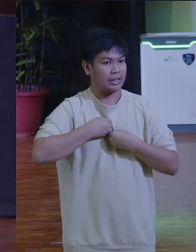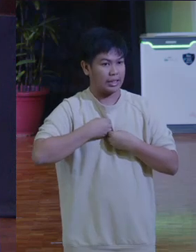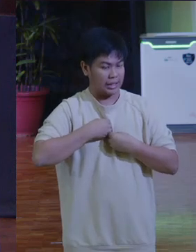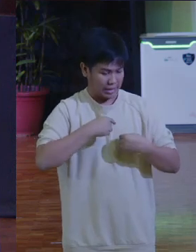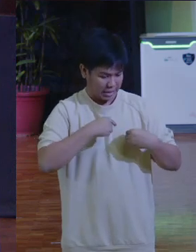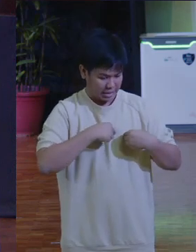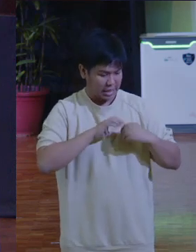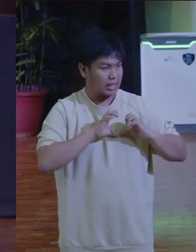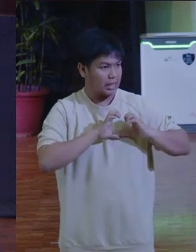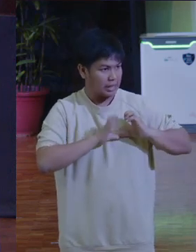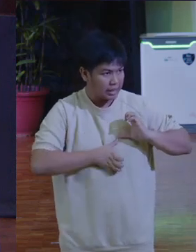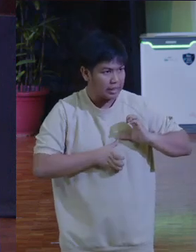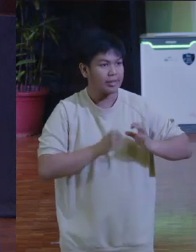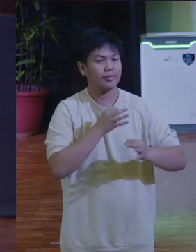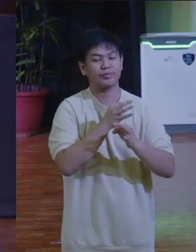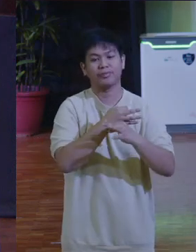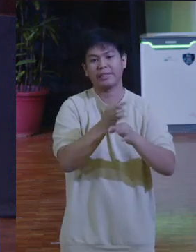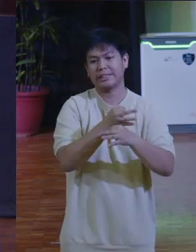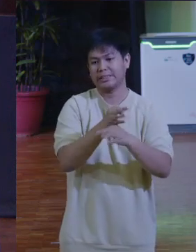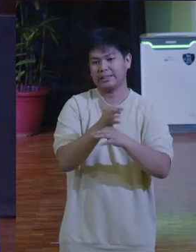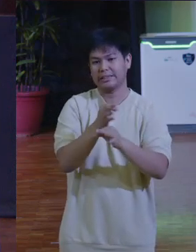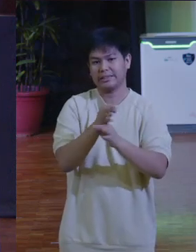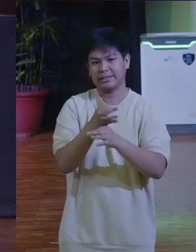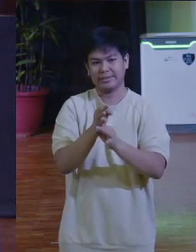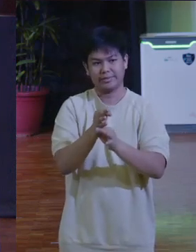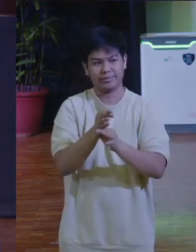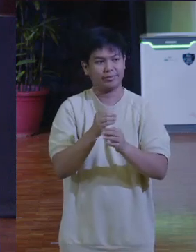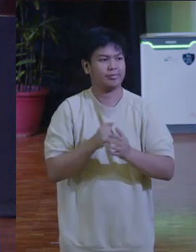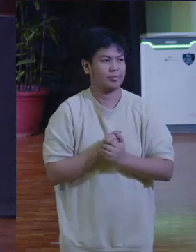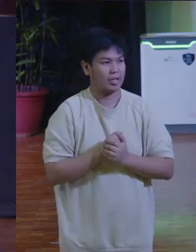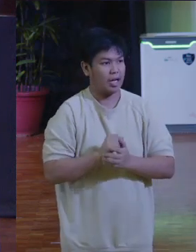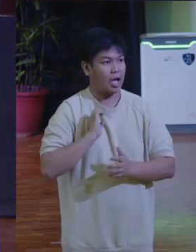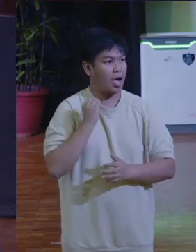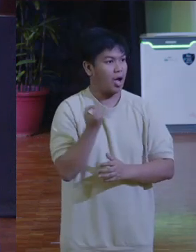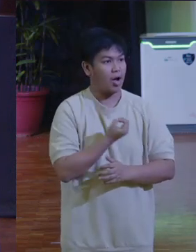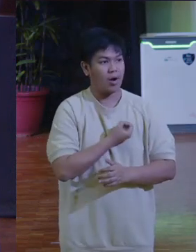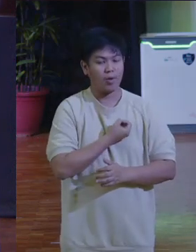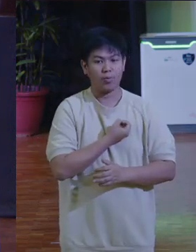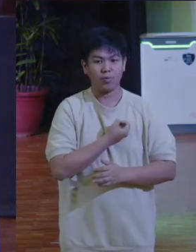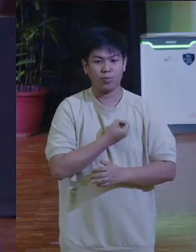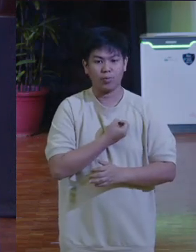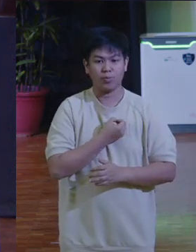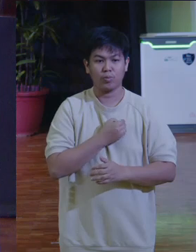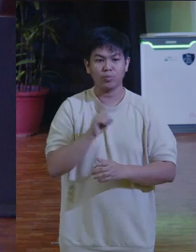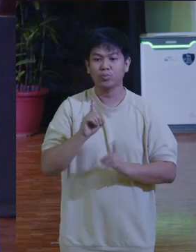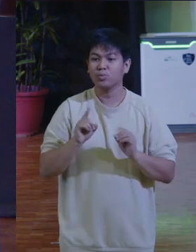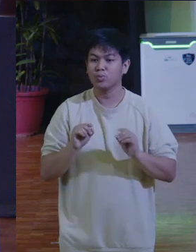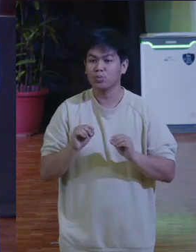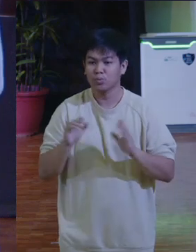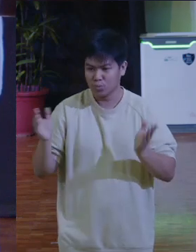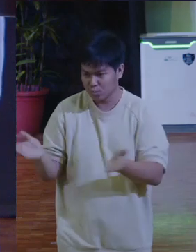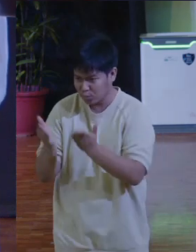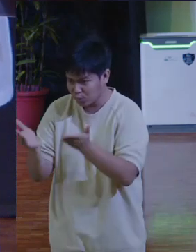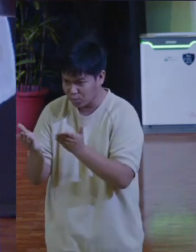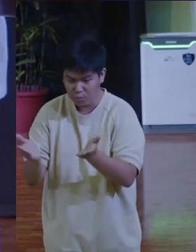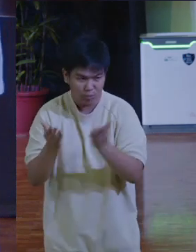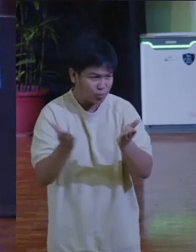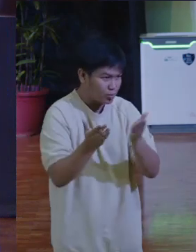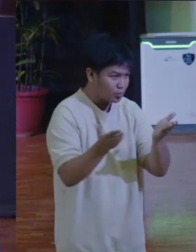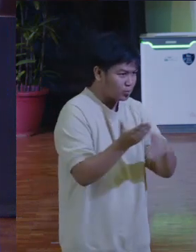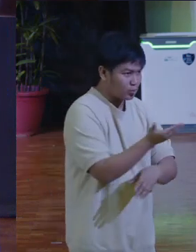mending of these broken hearts. Para sa atin ngayon, ito po ay isang malaking paghihikayat para doon